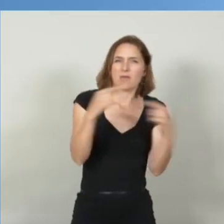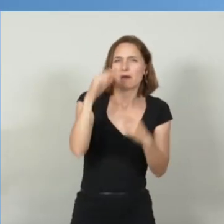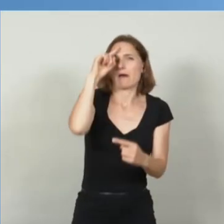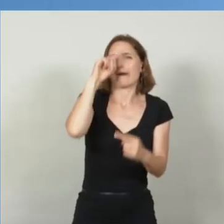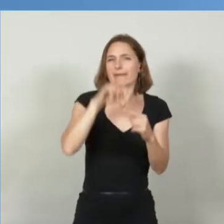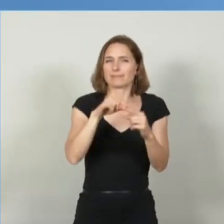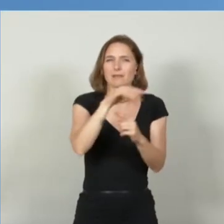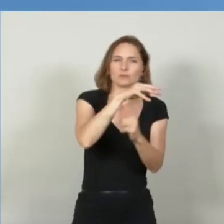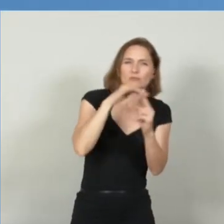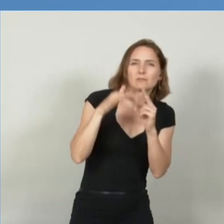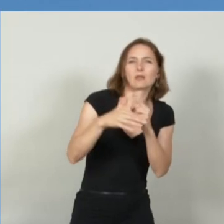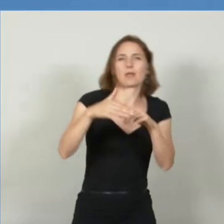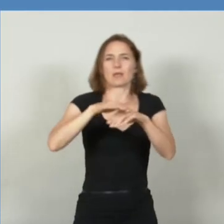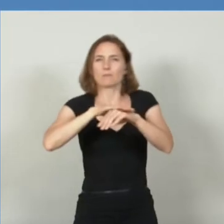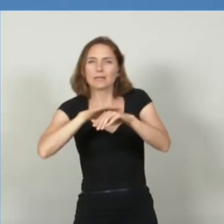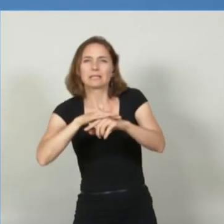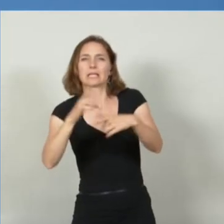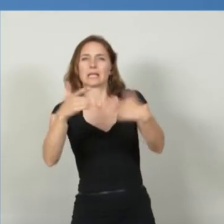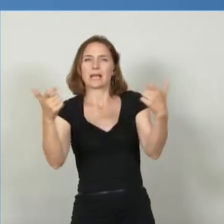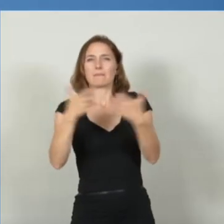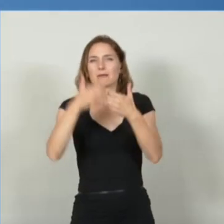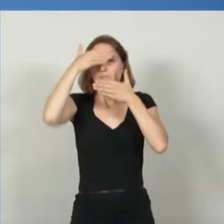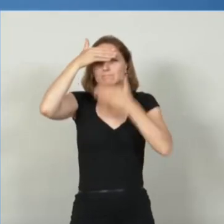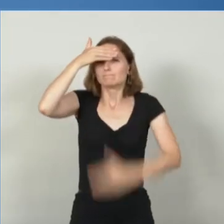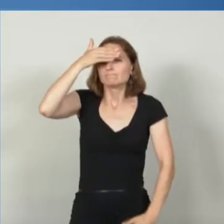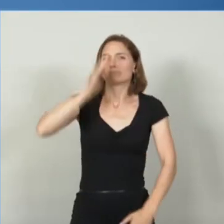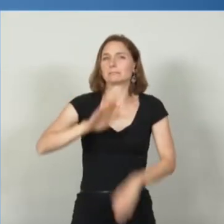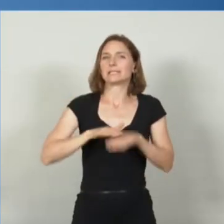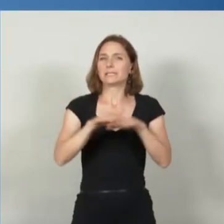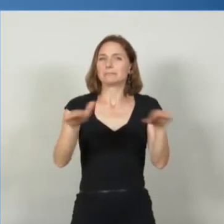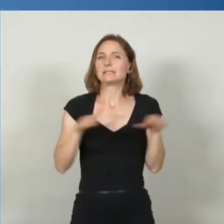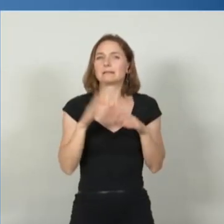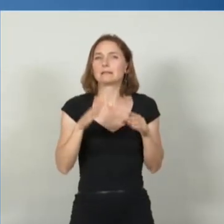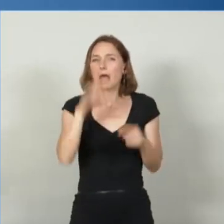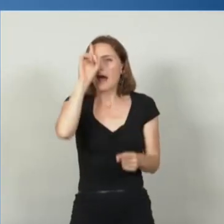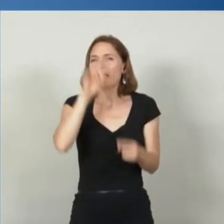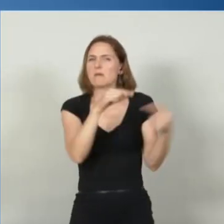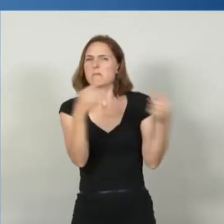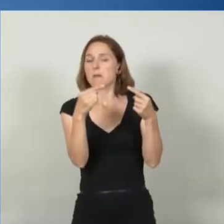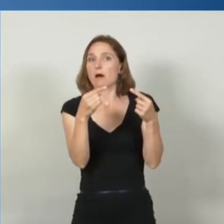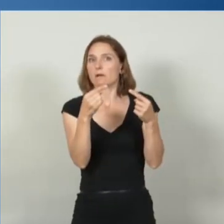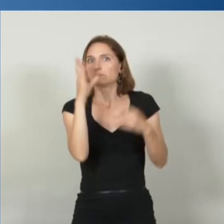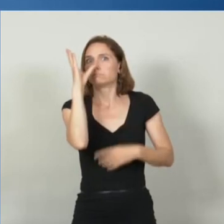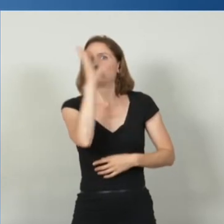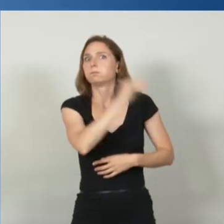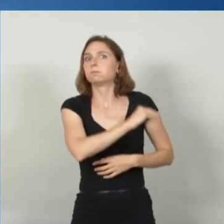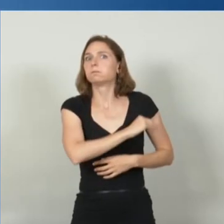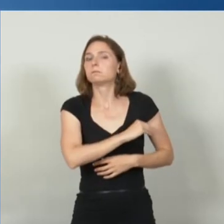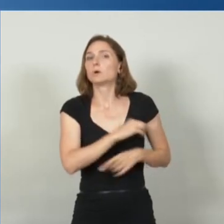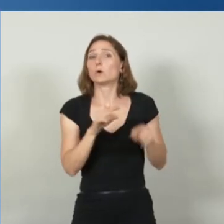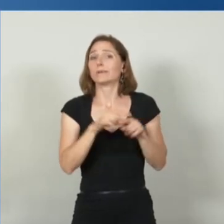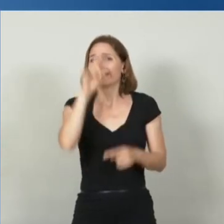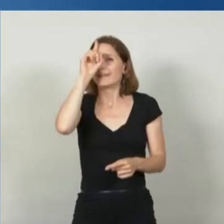l'année 2022 le burkini et les différentes controverses tu m'étonnes lancées par les écologistes ainsi que la polémique sur